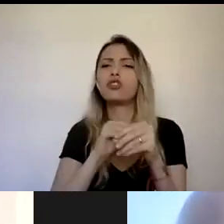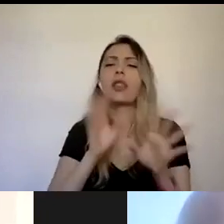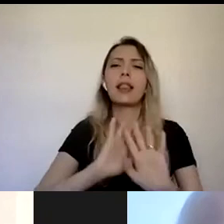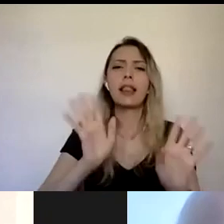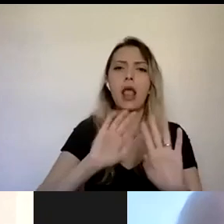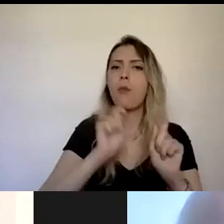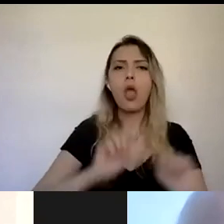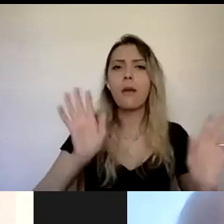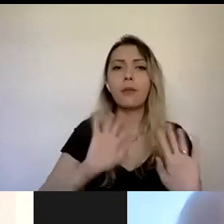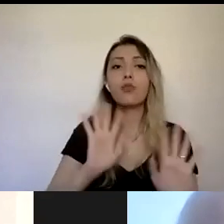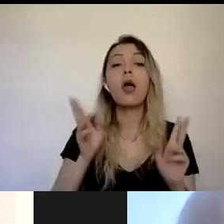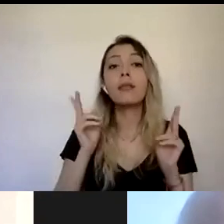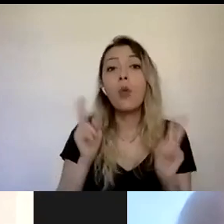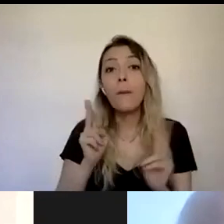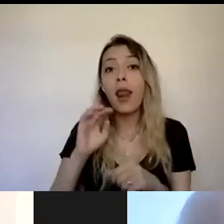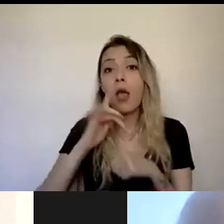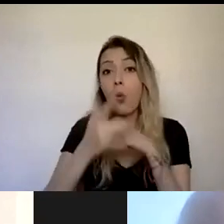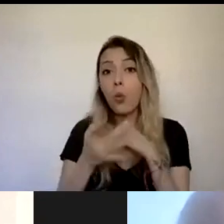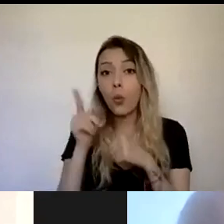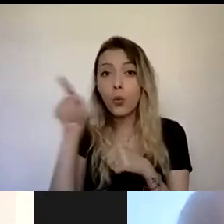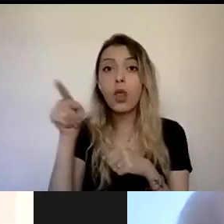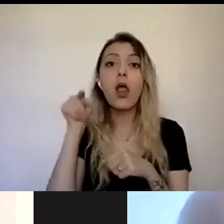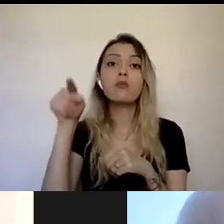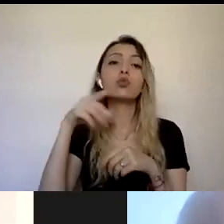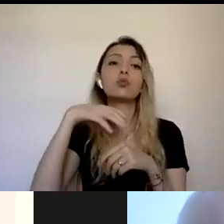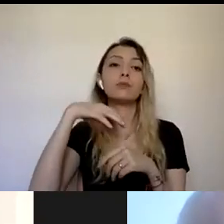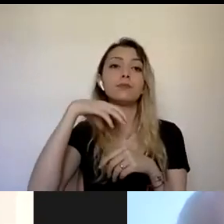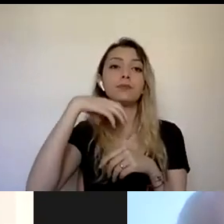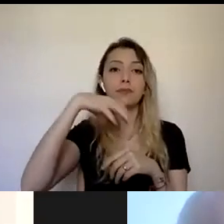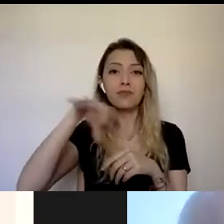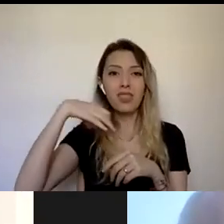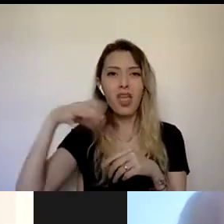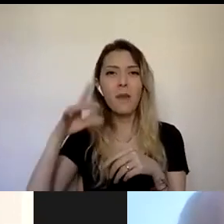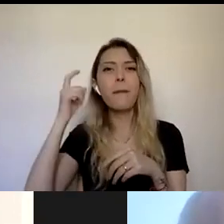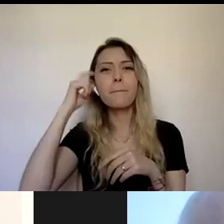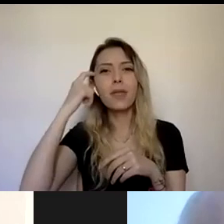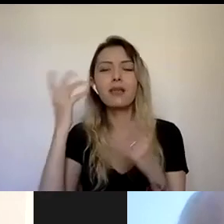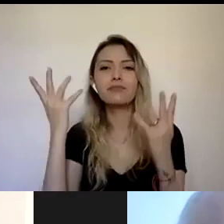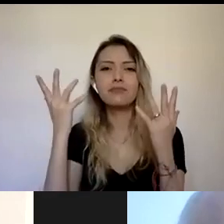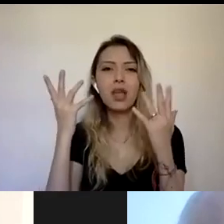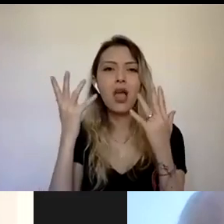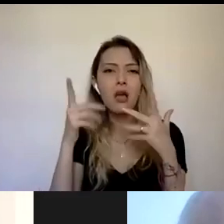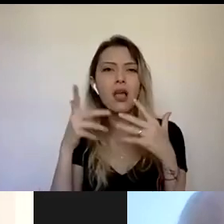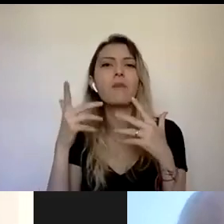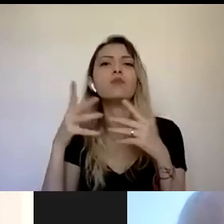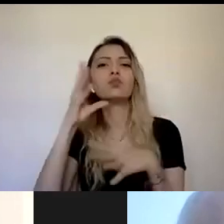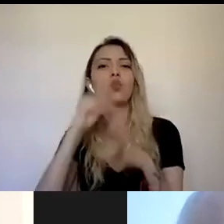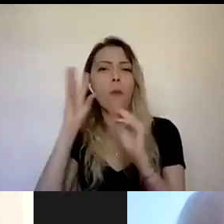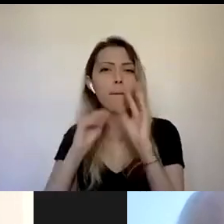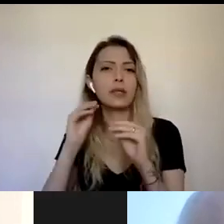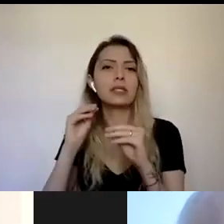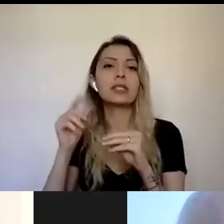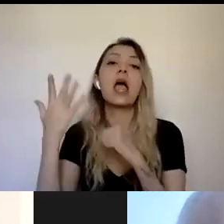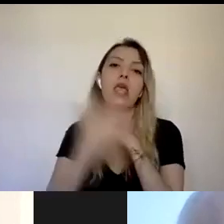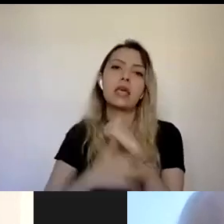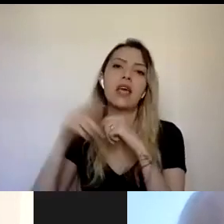Genelde ülkeler bunun üzerinden bu ayrıştırılmış veri toplanmasını bazen bazı alanlarda